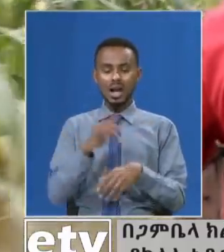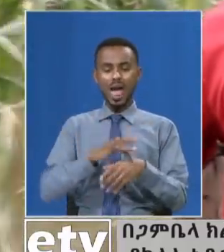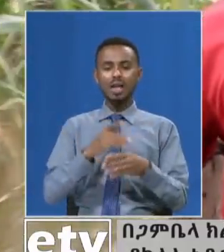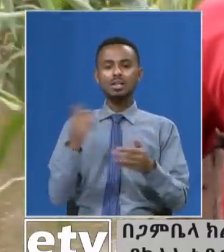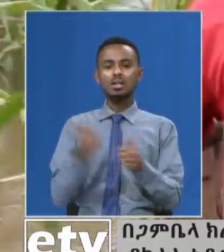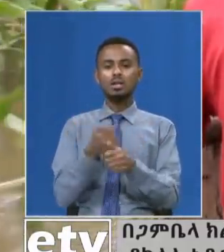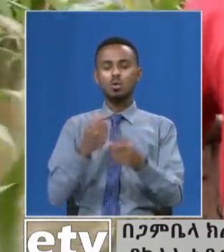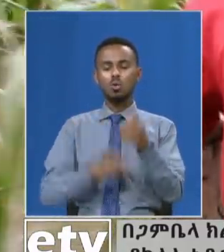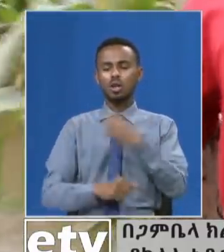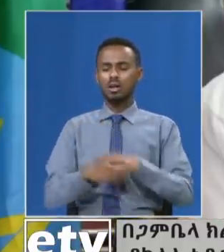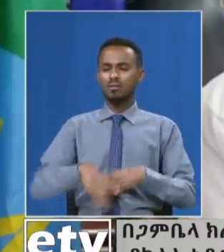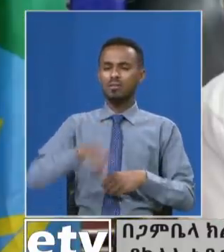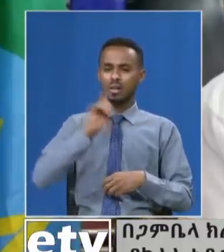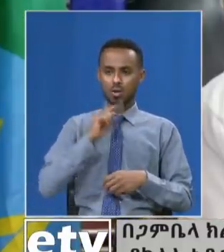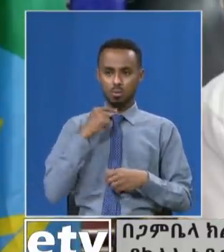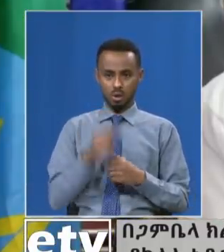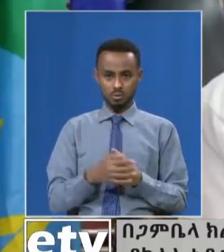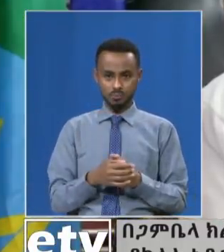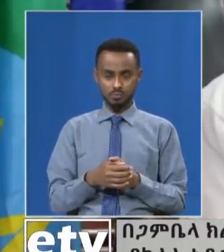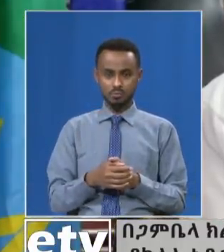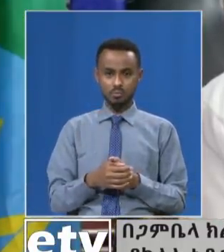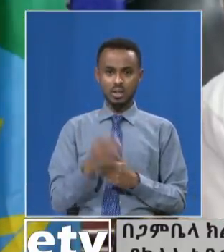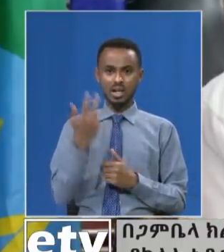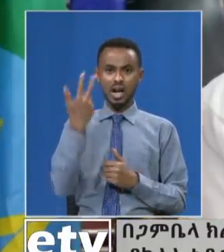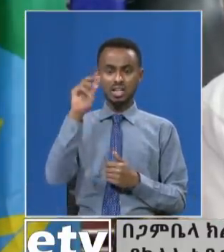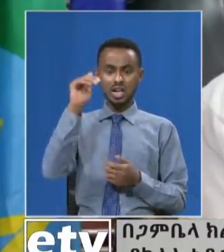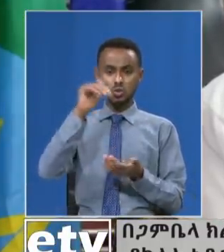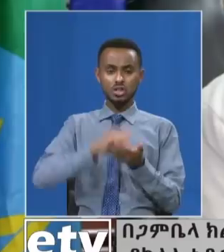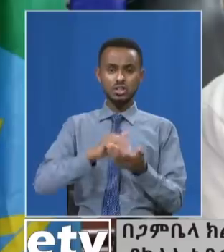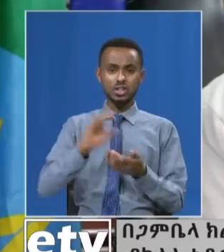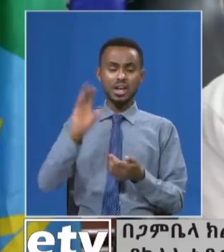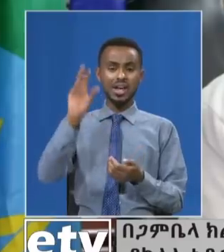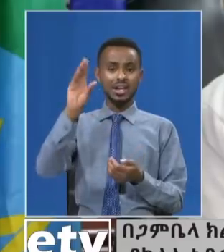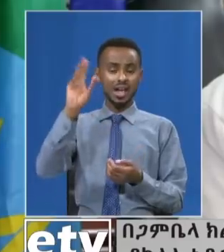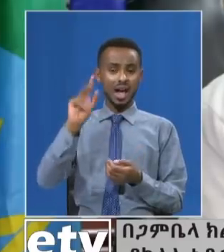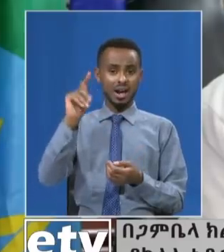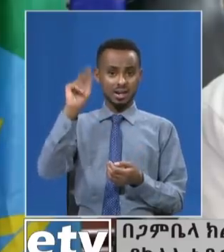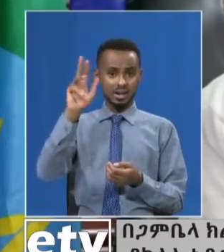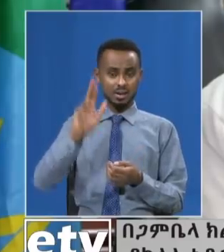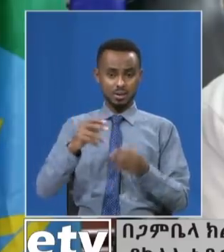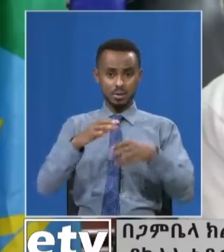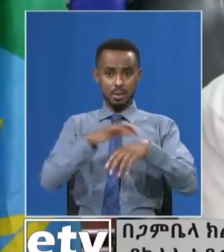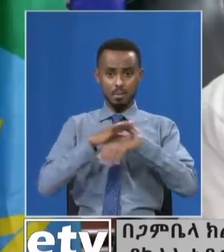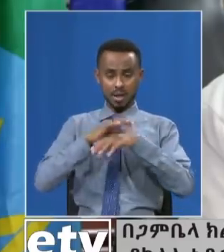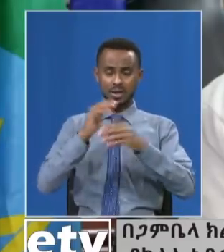ጉዳት መጠኑ ከፍተኛ ነው። ከ13000 ሄክታር በላይ ሙሉ በሙሉ